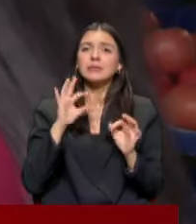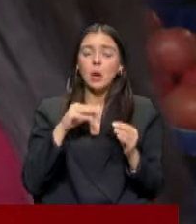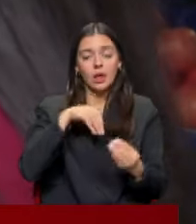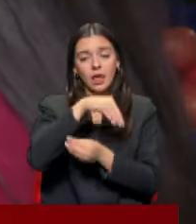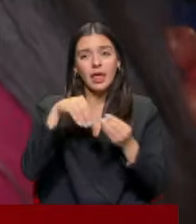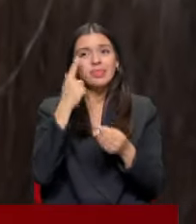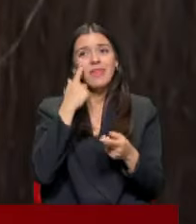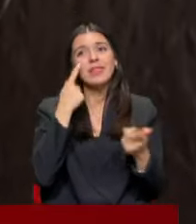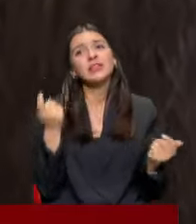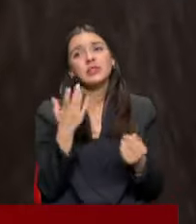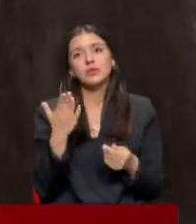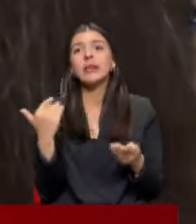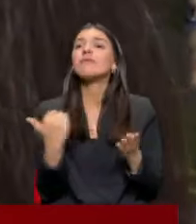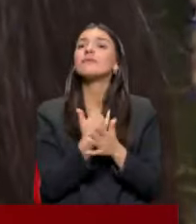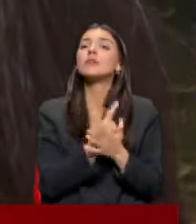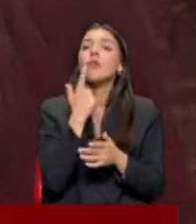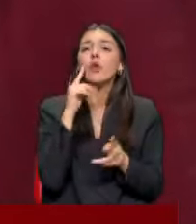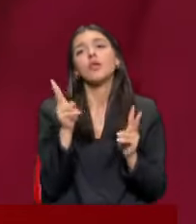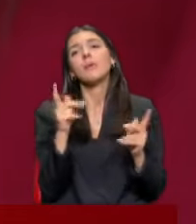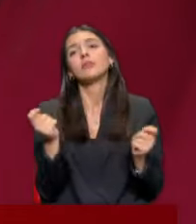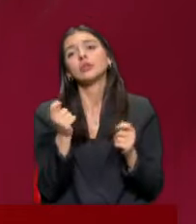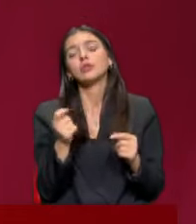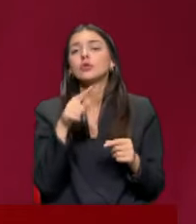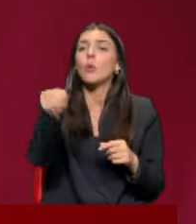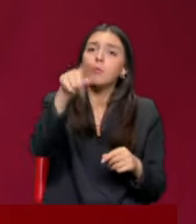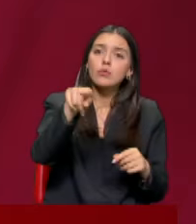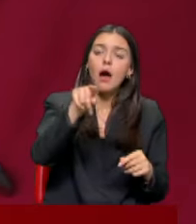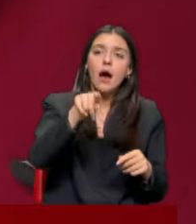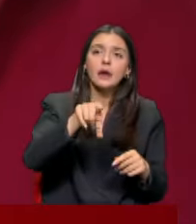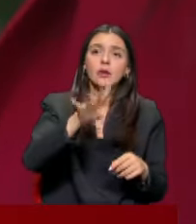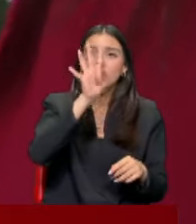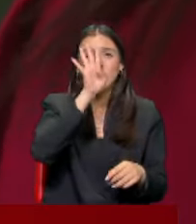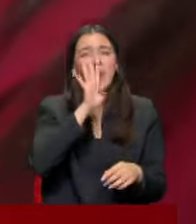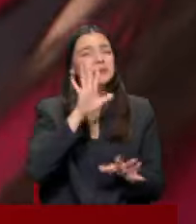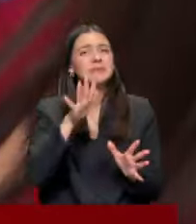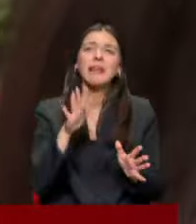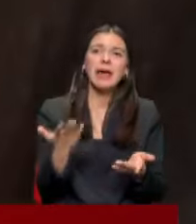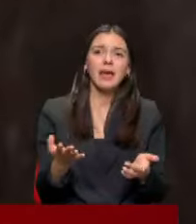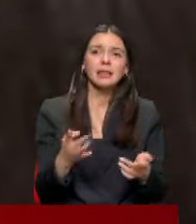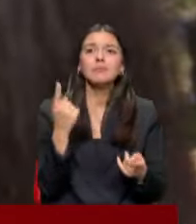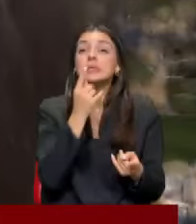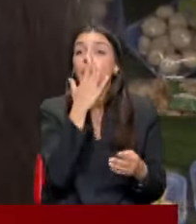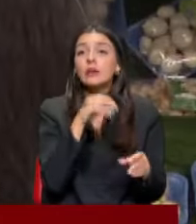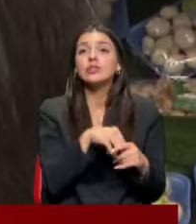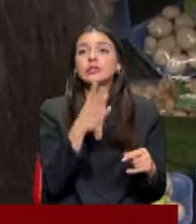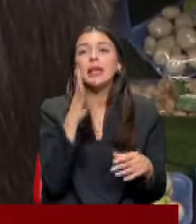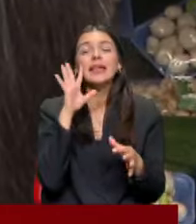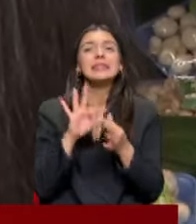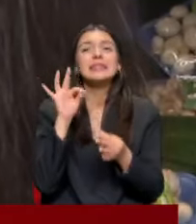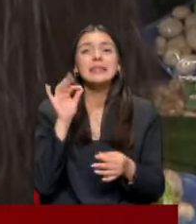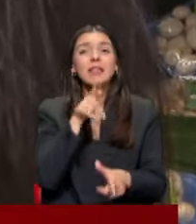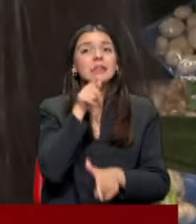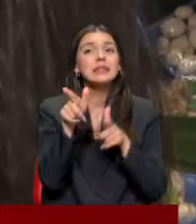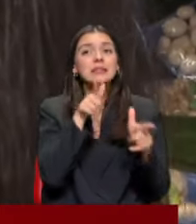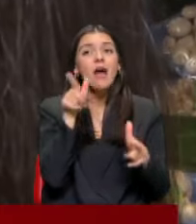devlete çalışıyoruz. Kredi kartıyla dönmeye çalışıyoruz. Yani. Bunlar 400 küsur tuttu yani. Yani bir şey yok yani. İnsanların